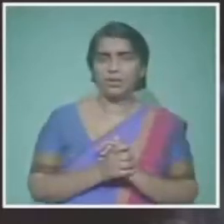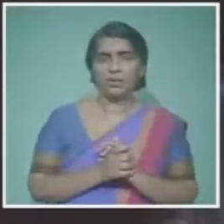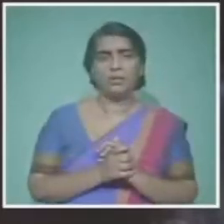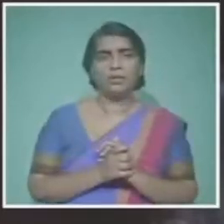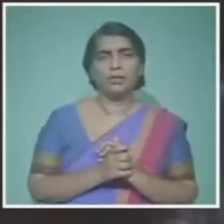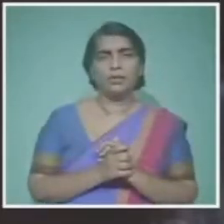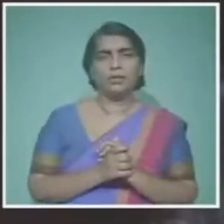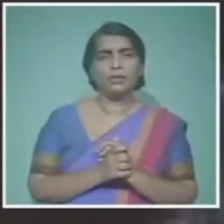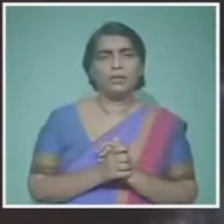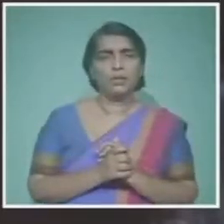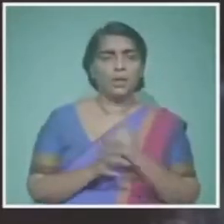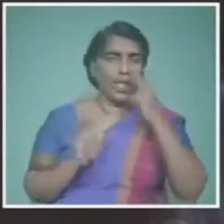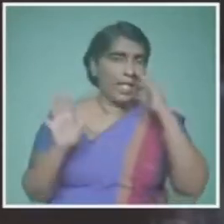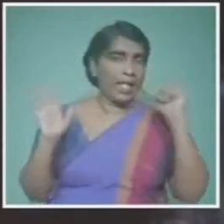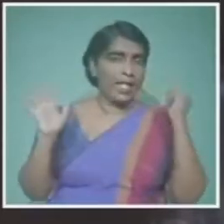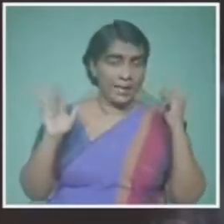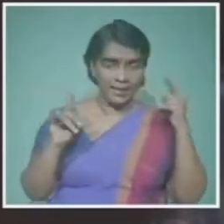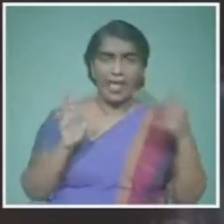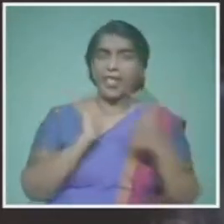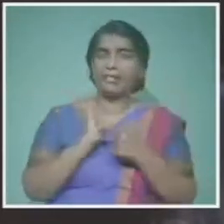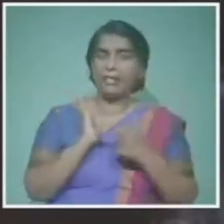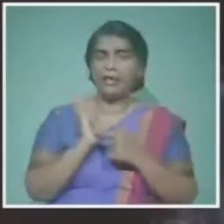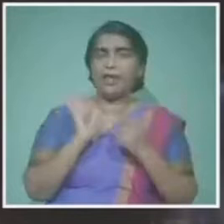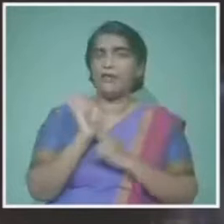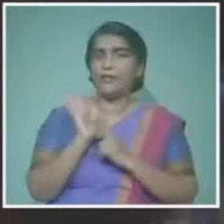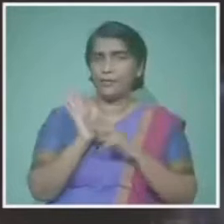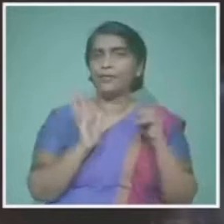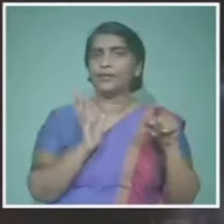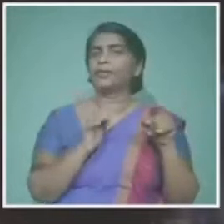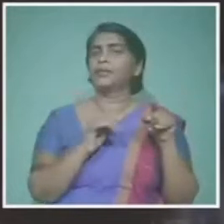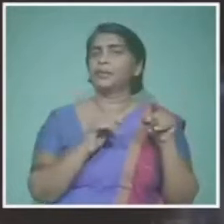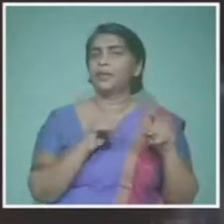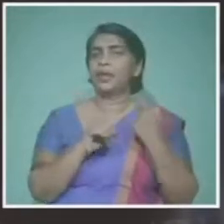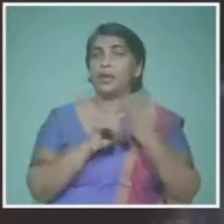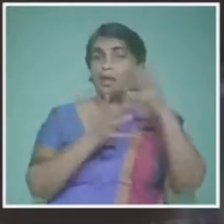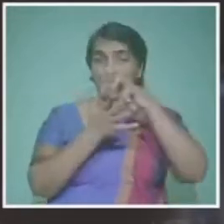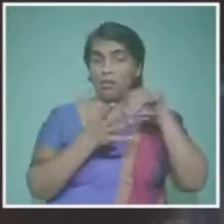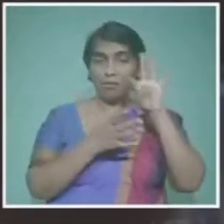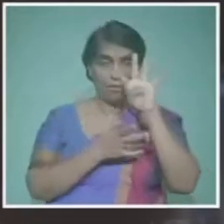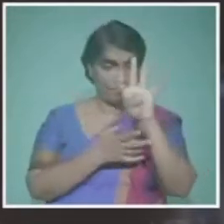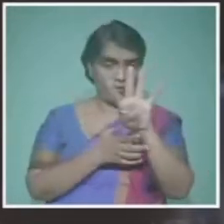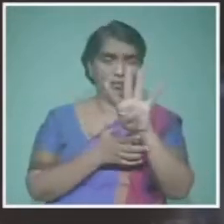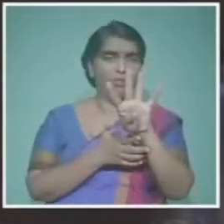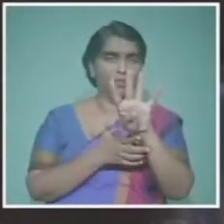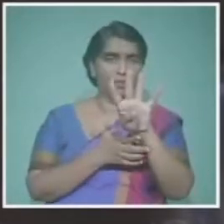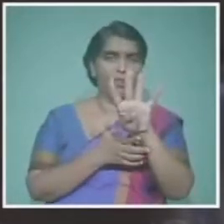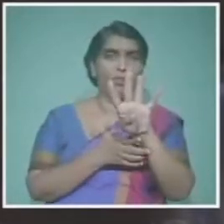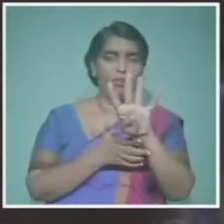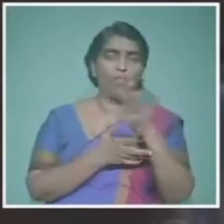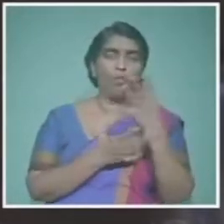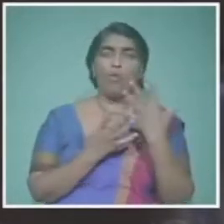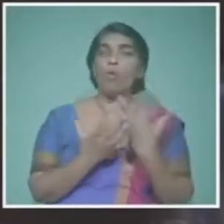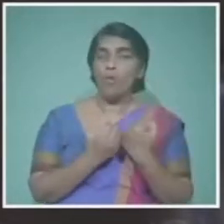දැන් හැටන් නුවරඑළියේ තලවාකලා නෝවුඩ් යන කලාප අතරක් ඕන